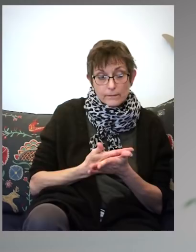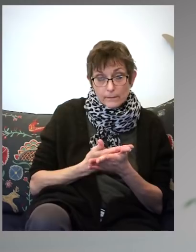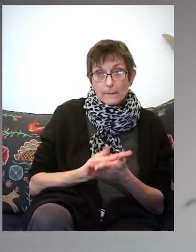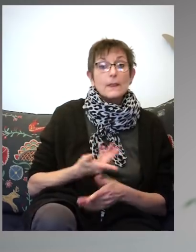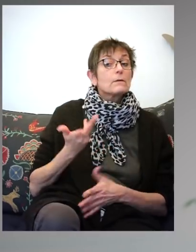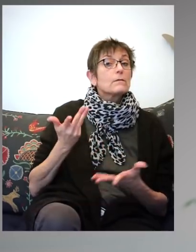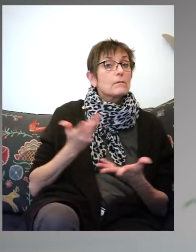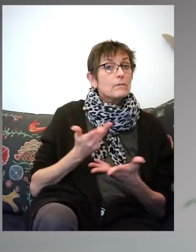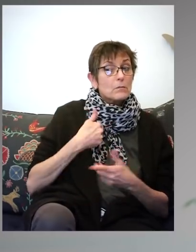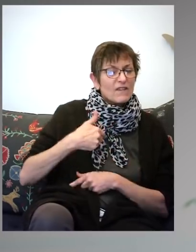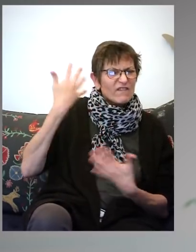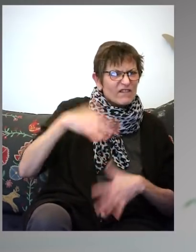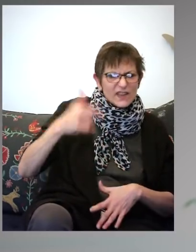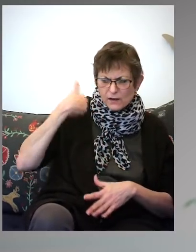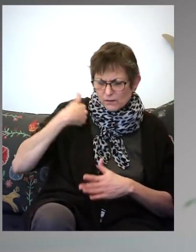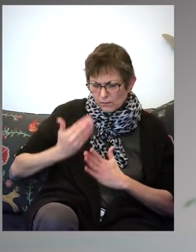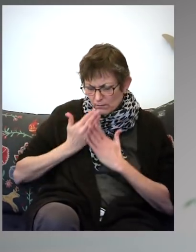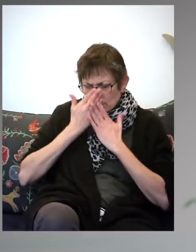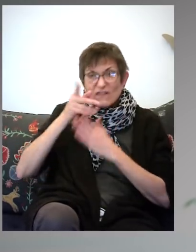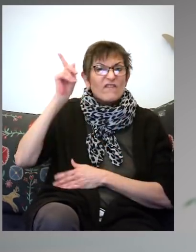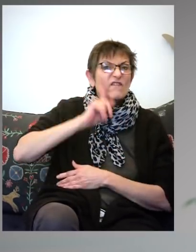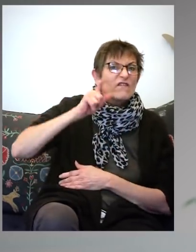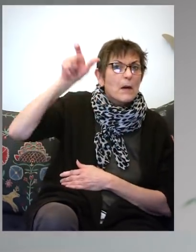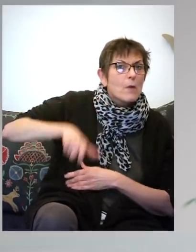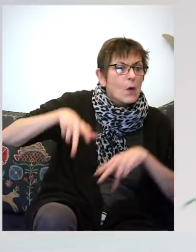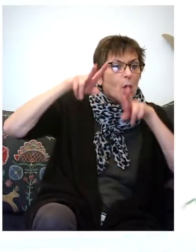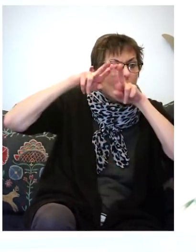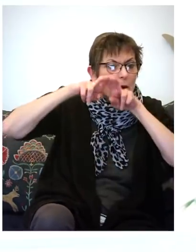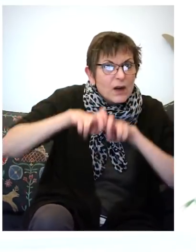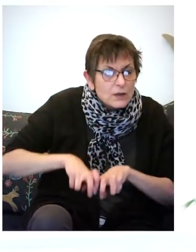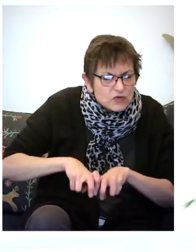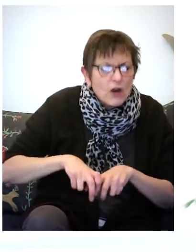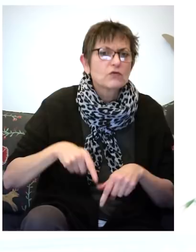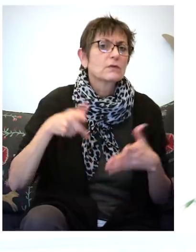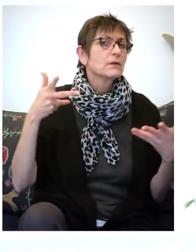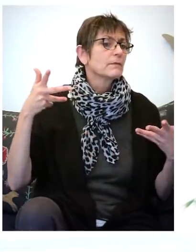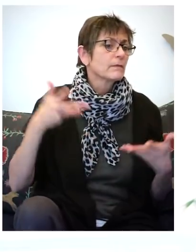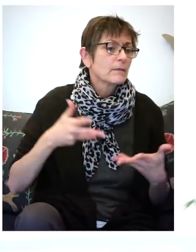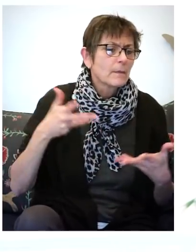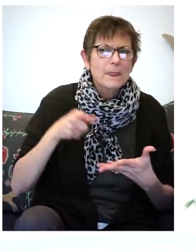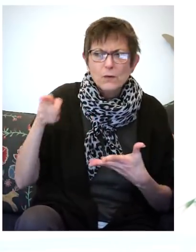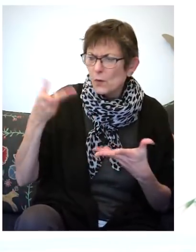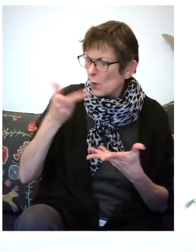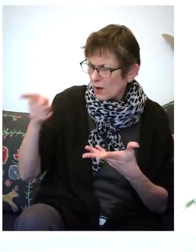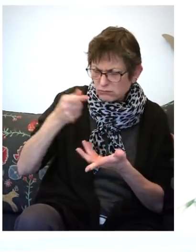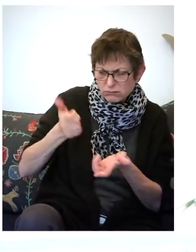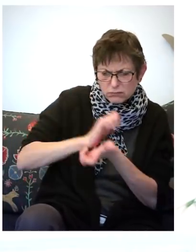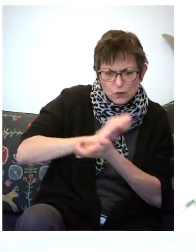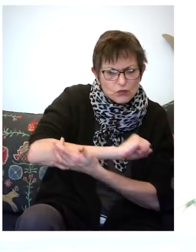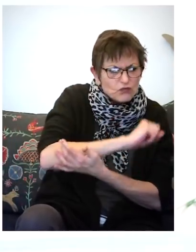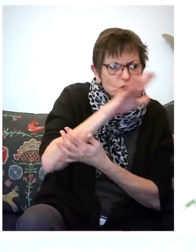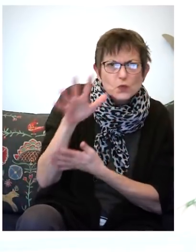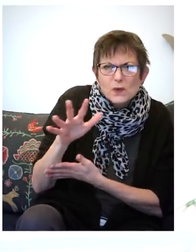vient d'une étude, d'une recherche que j'ai lue qui a été réalisée par la chercheuse en psychologie sociale Philippe Lally. Elle a publié sa recherche dans